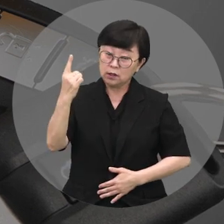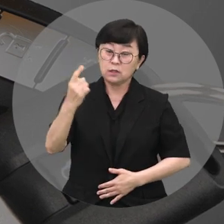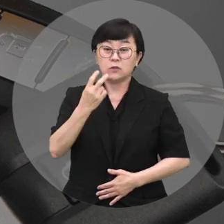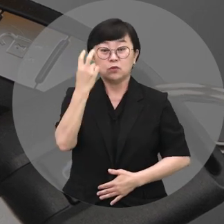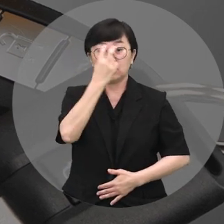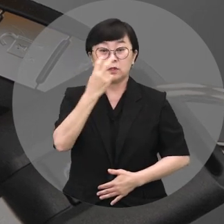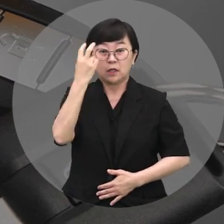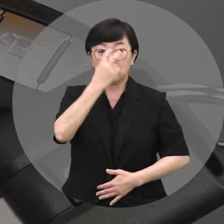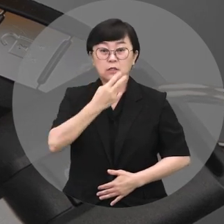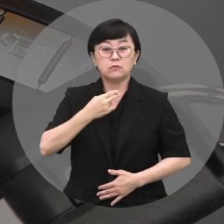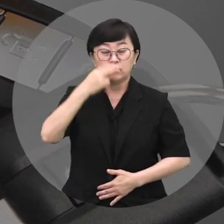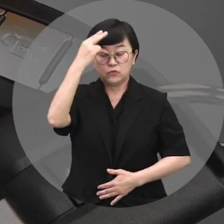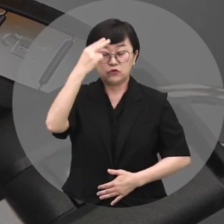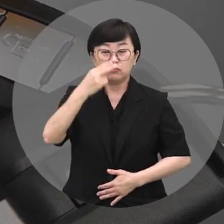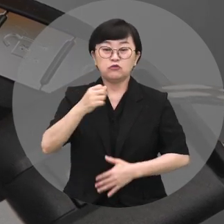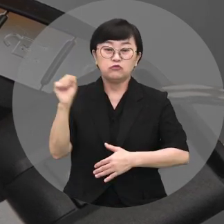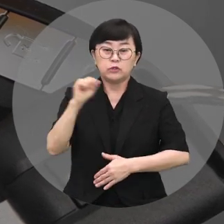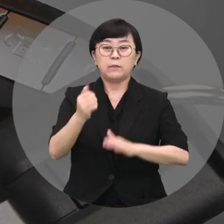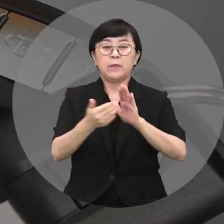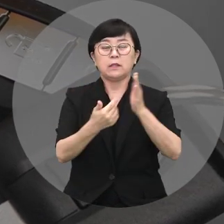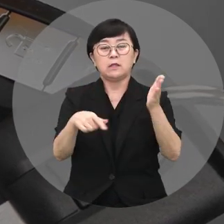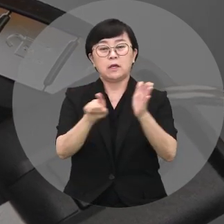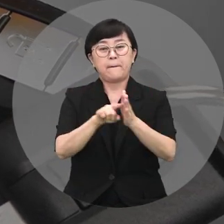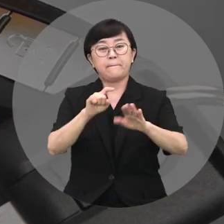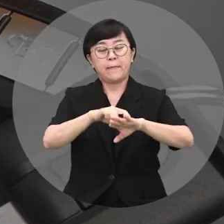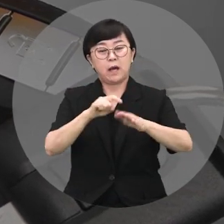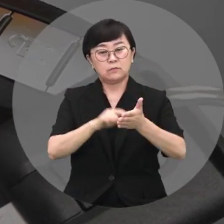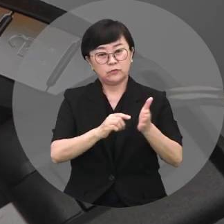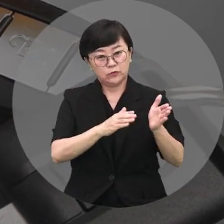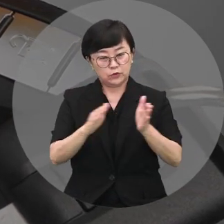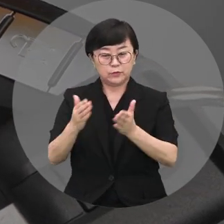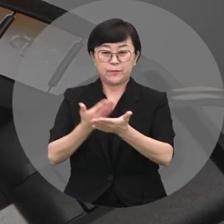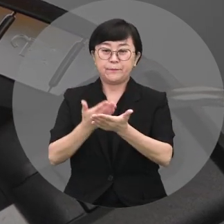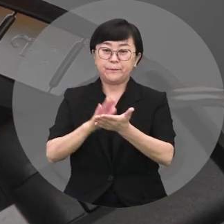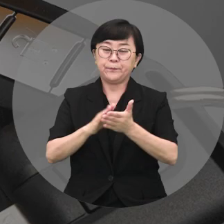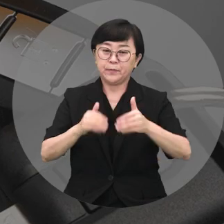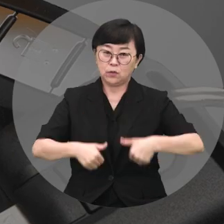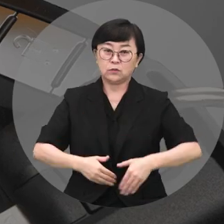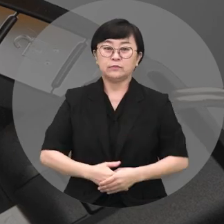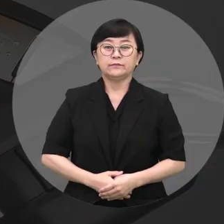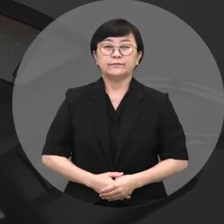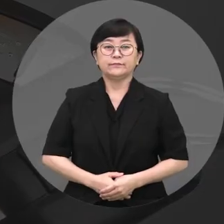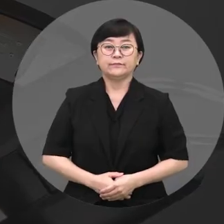알아봄으로써 음주운전 예방을 위한 마음의 무장과 정비를 해보겠습니다.